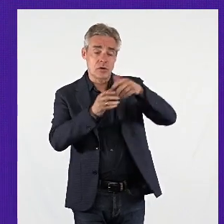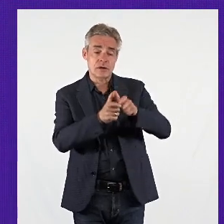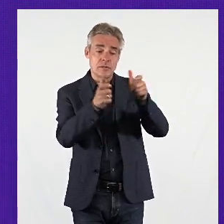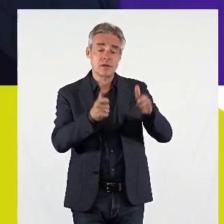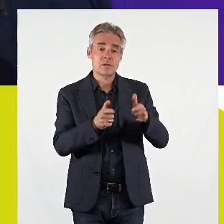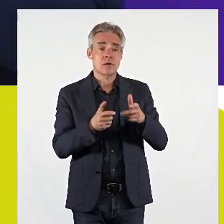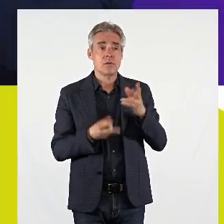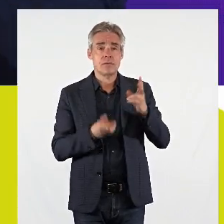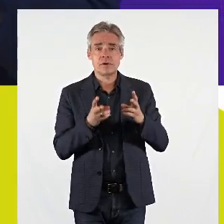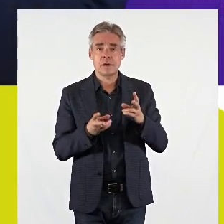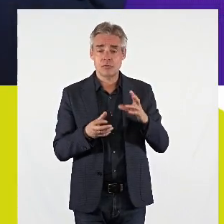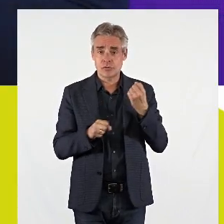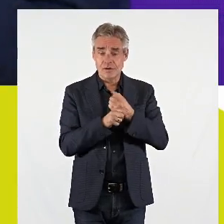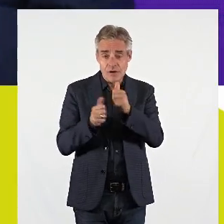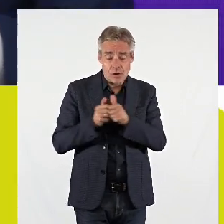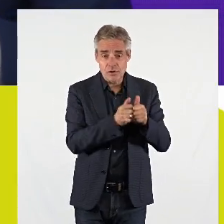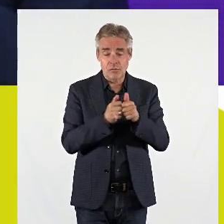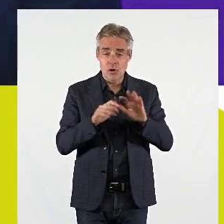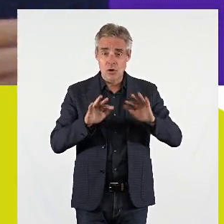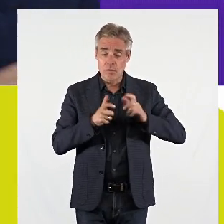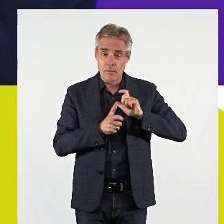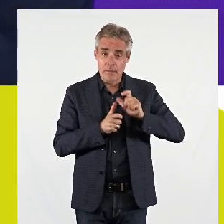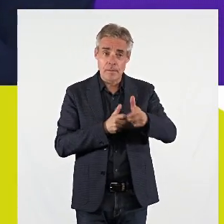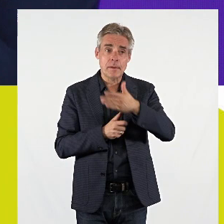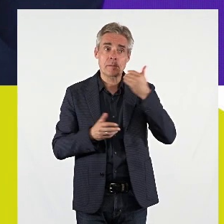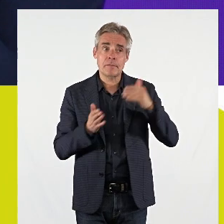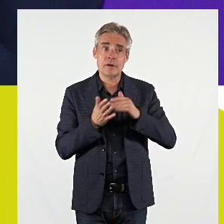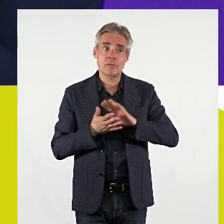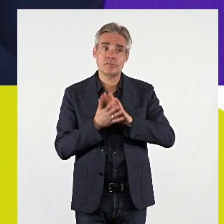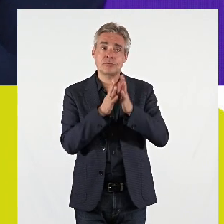établissements. Quelles sont pour vous les pistes d'amélioration à ce niveau-là ?